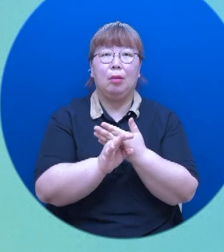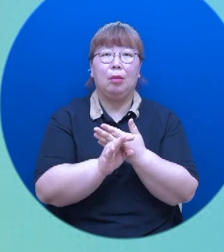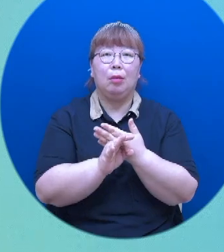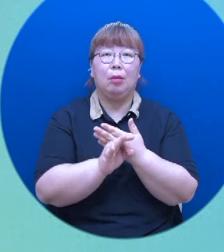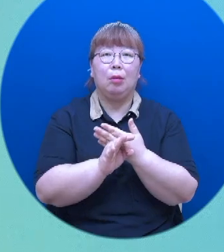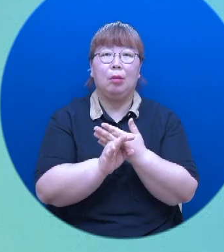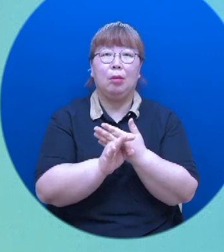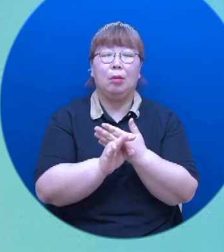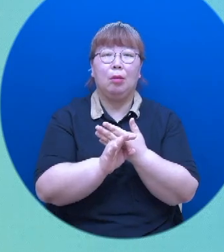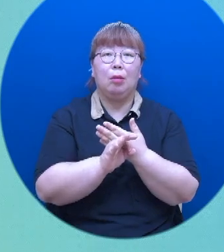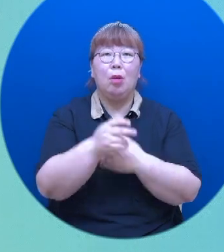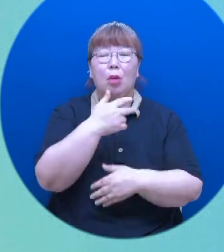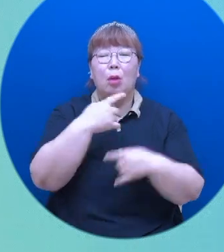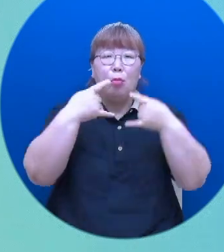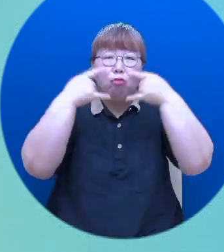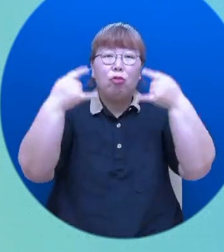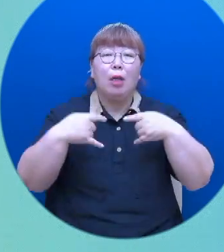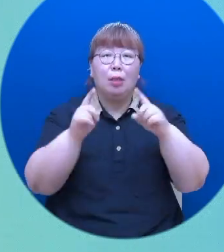불어입니다.